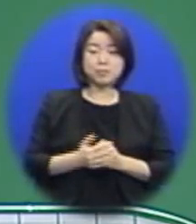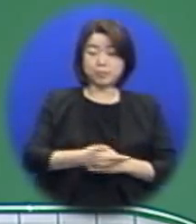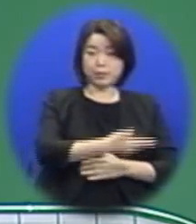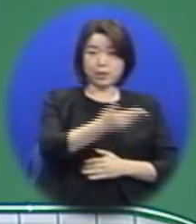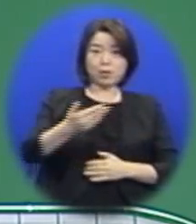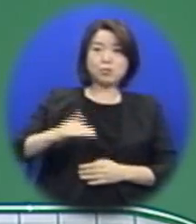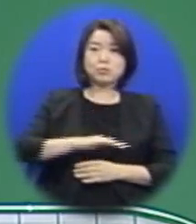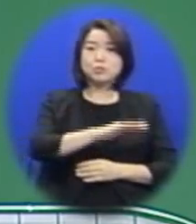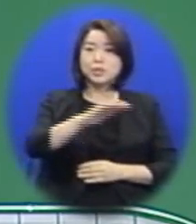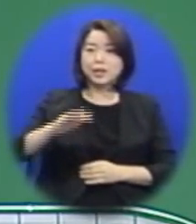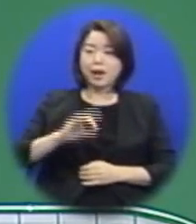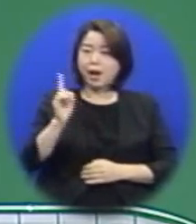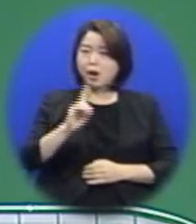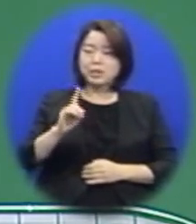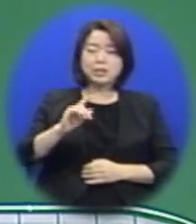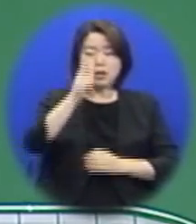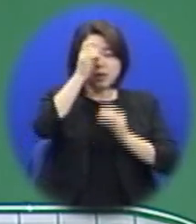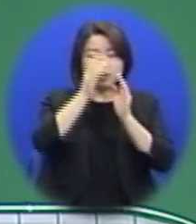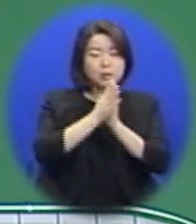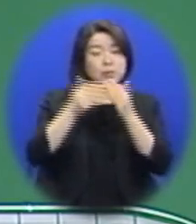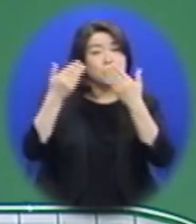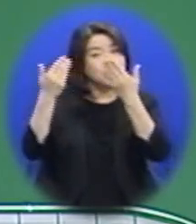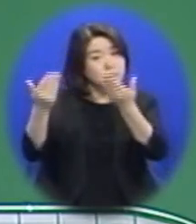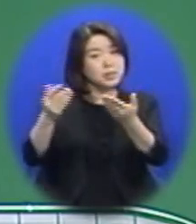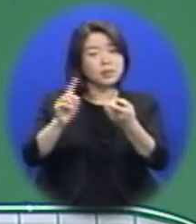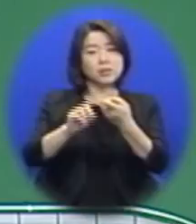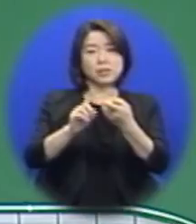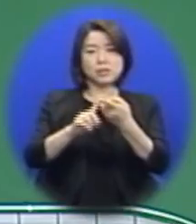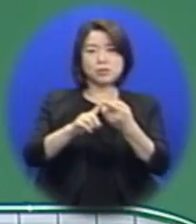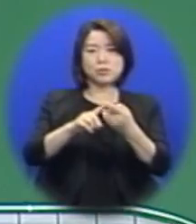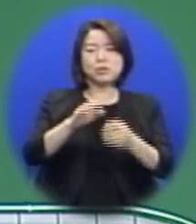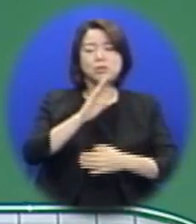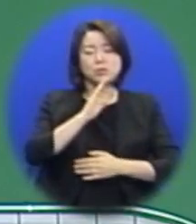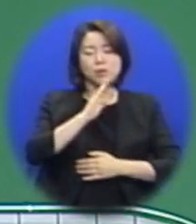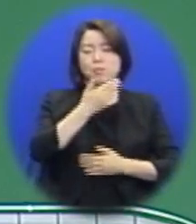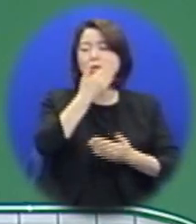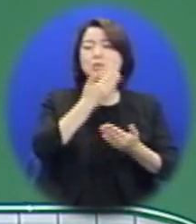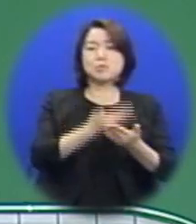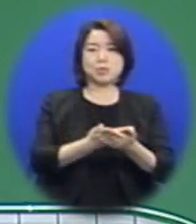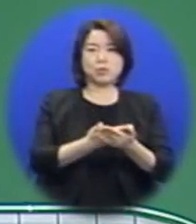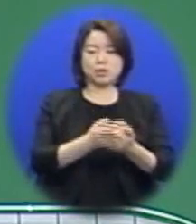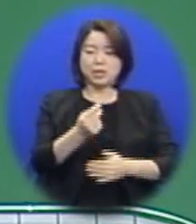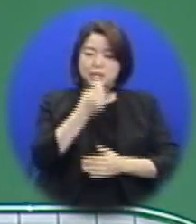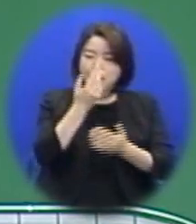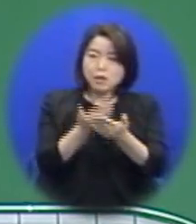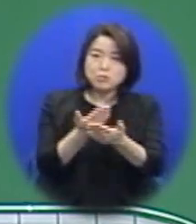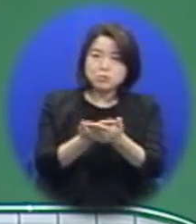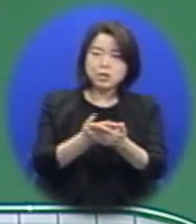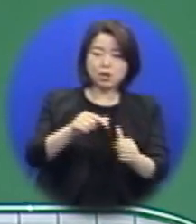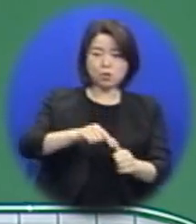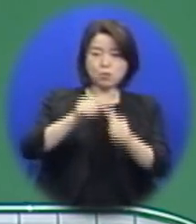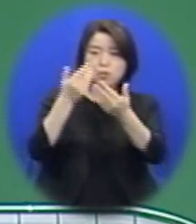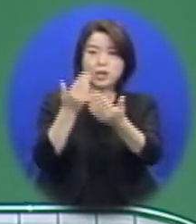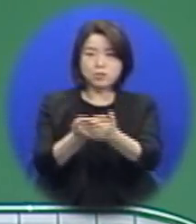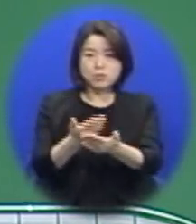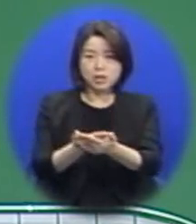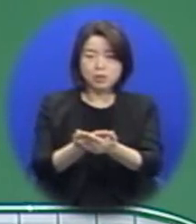여러분, 우리가 어떤 기도를 드리느냐 하는 것은 대단히 중요합니다. 살려주세요, 구원해